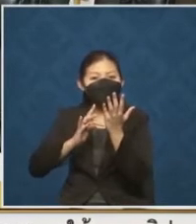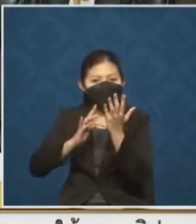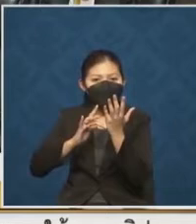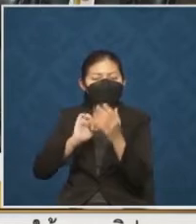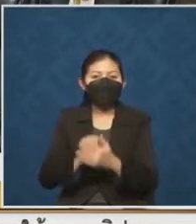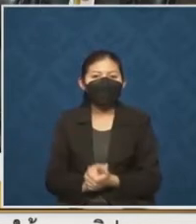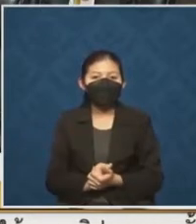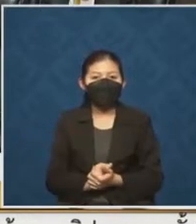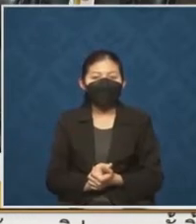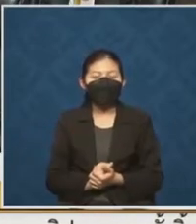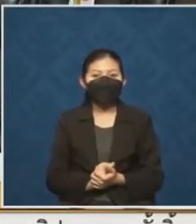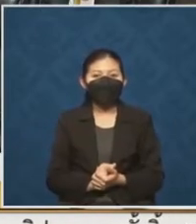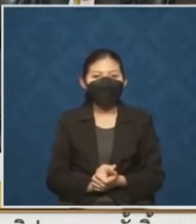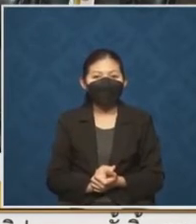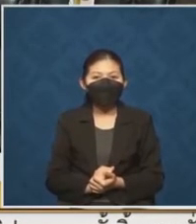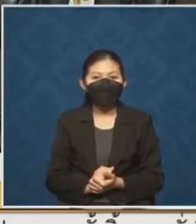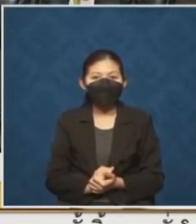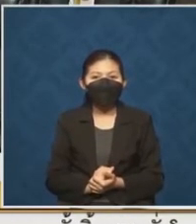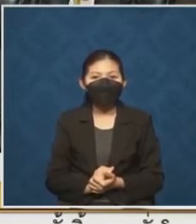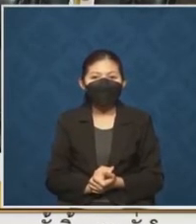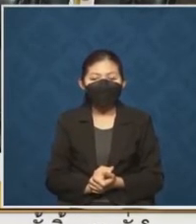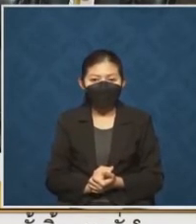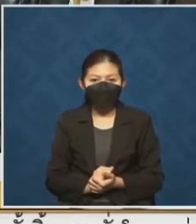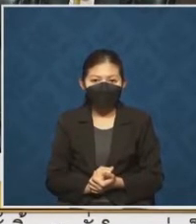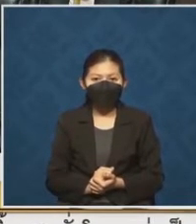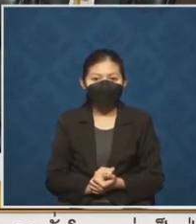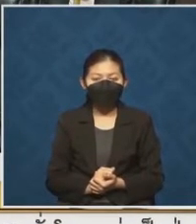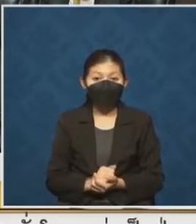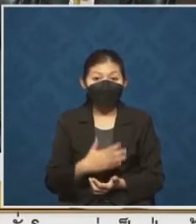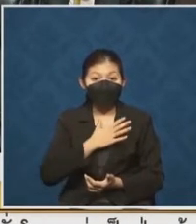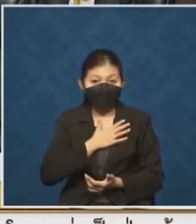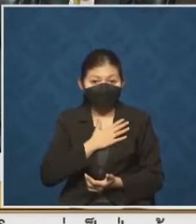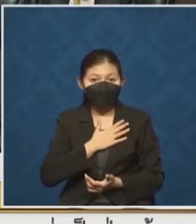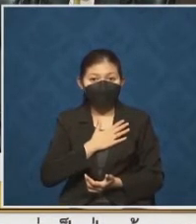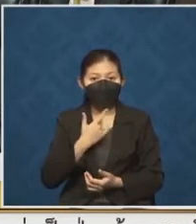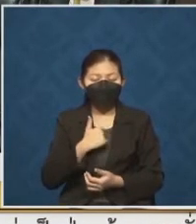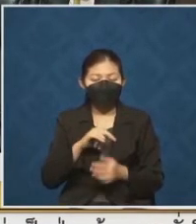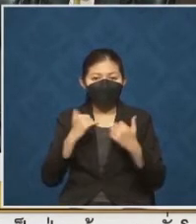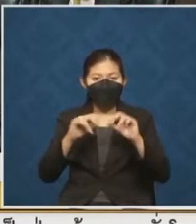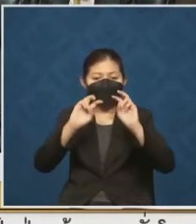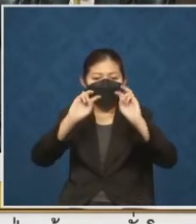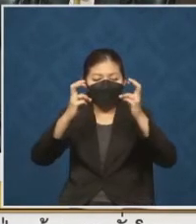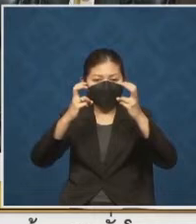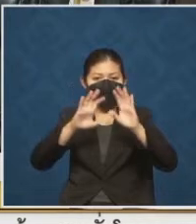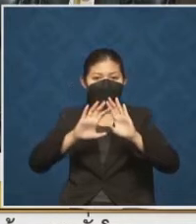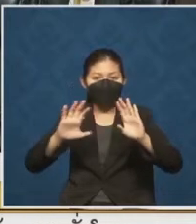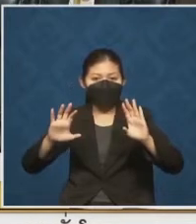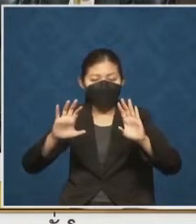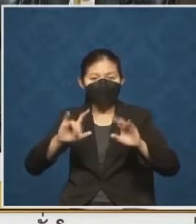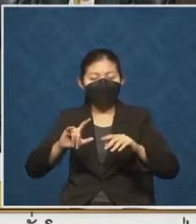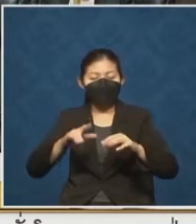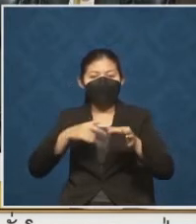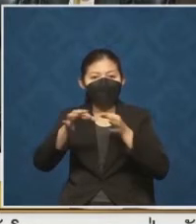ทำงานครับสิ่งแวดล้อมจะเป็นประเด็นที่ผมจะนำเรียนต่อไปเรื่องเทคโนโลยี